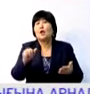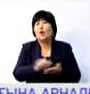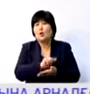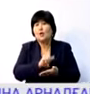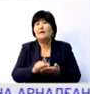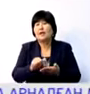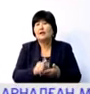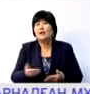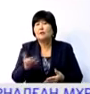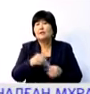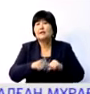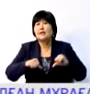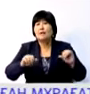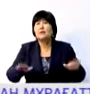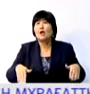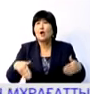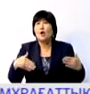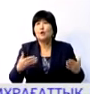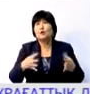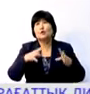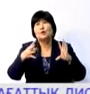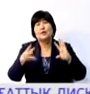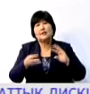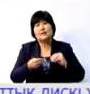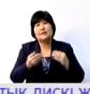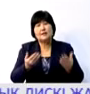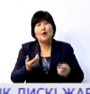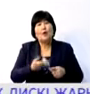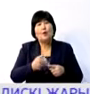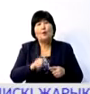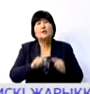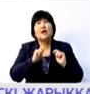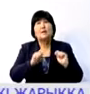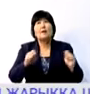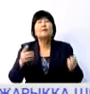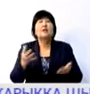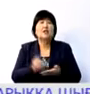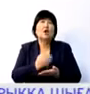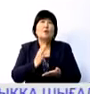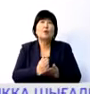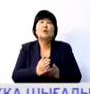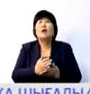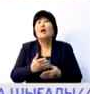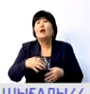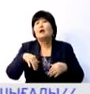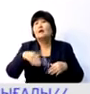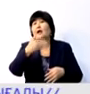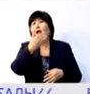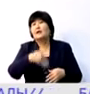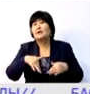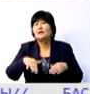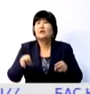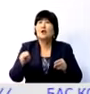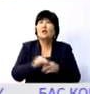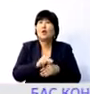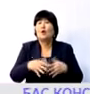біз комиссияға ұсынып, соның нәтижесінде осы марапатқа ие болдық. Тірек қимылы бұзылған балаларға сауықтыру